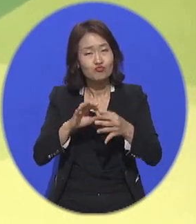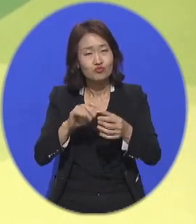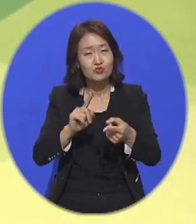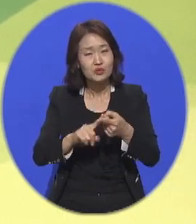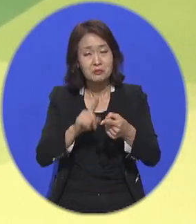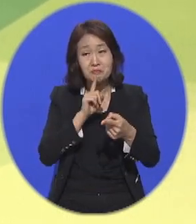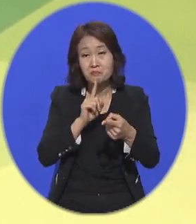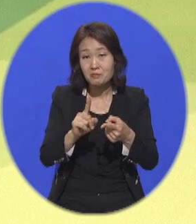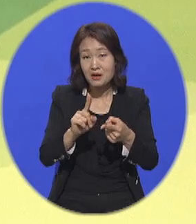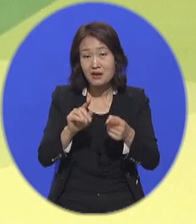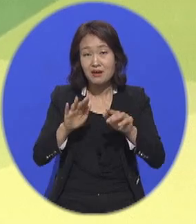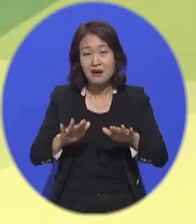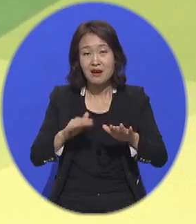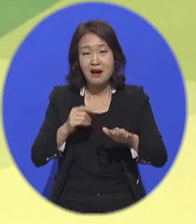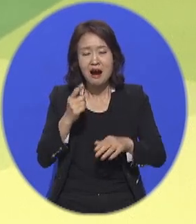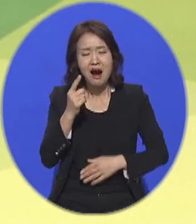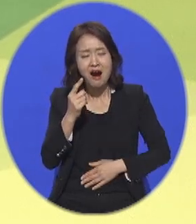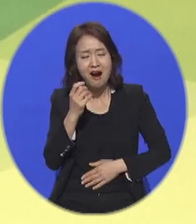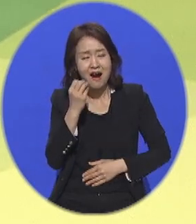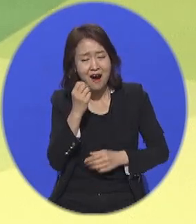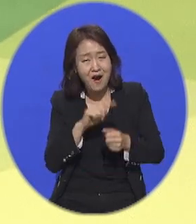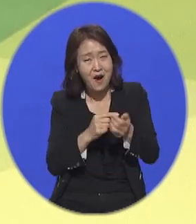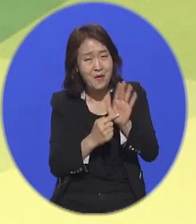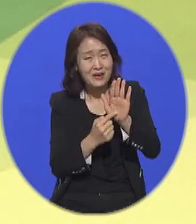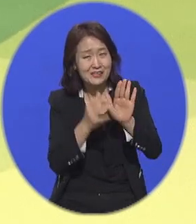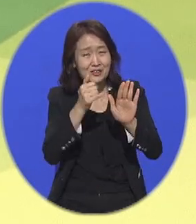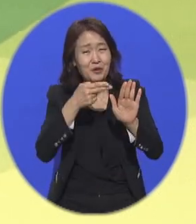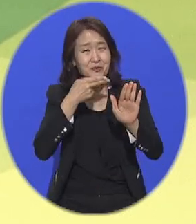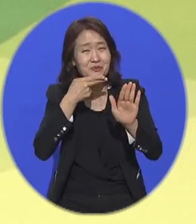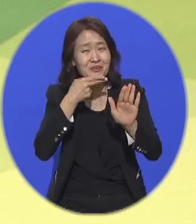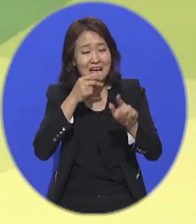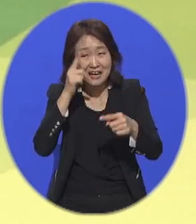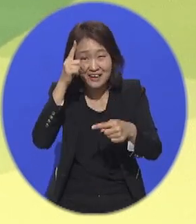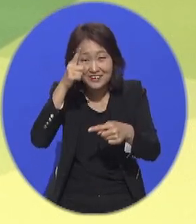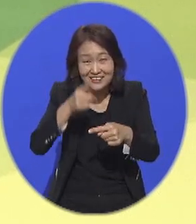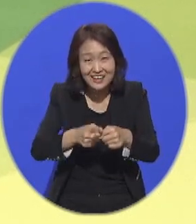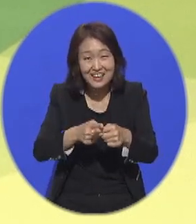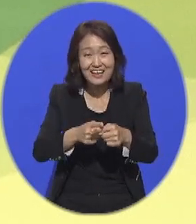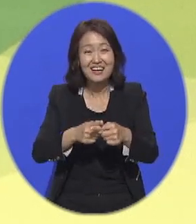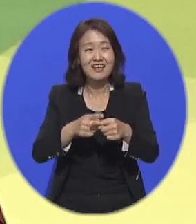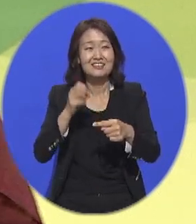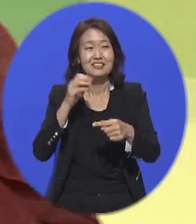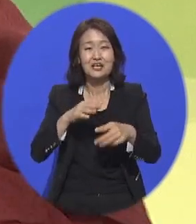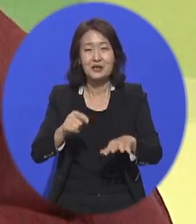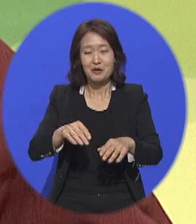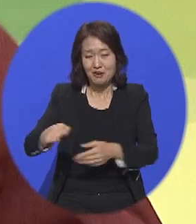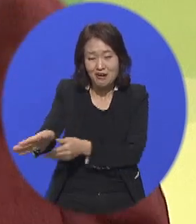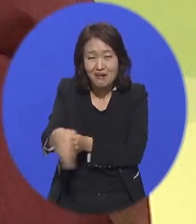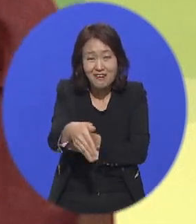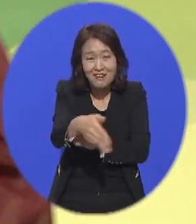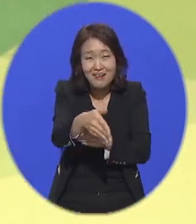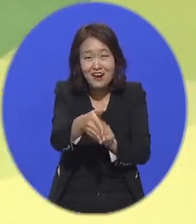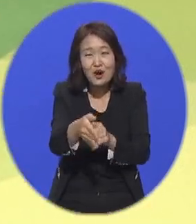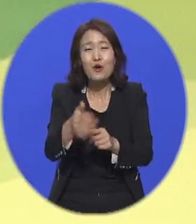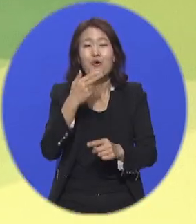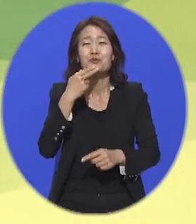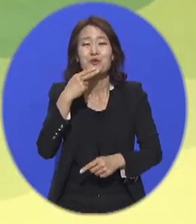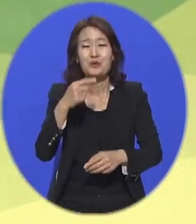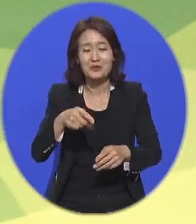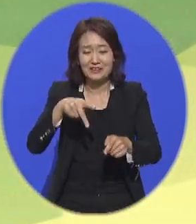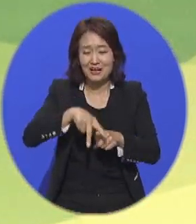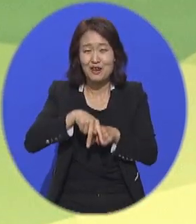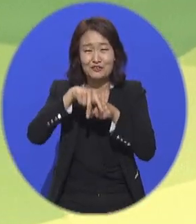이제 들어올 때 신통을 발휘하느냐 안 하느냐 하다가 빗자루가 없더라고요. 빗자루 타고 쫙